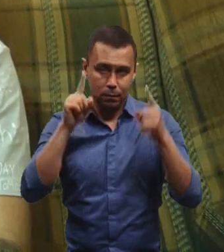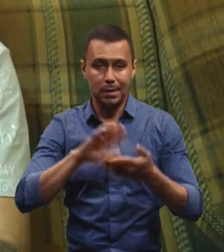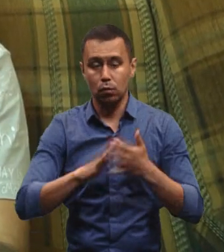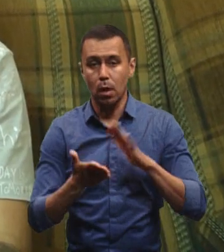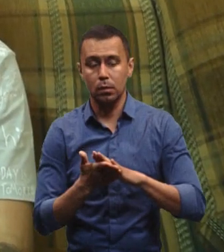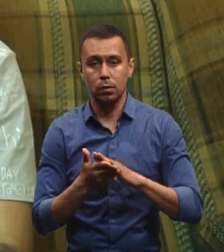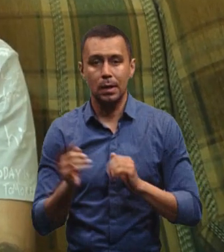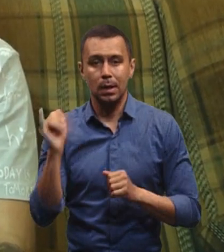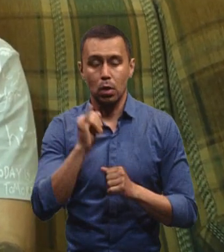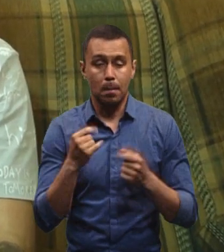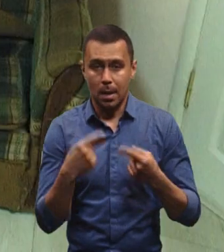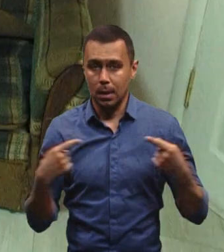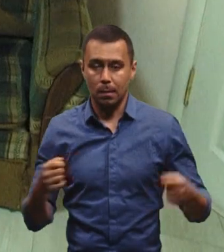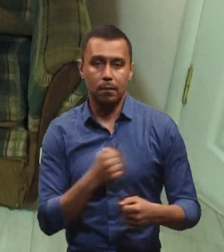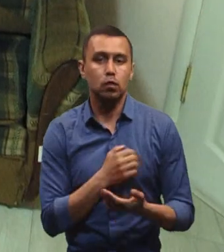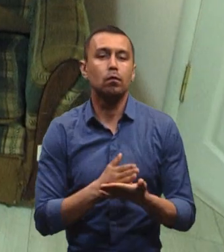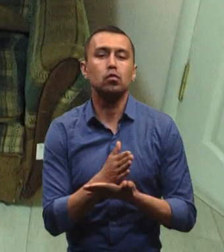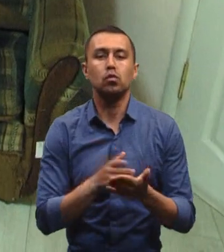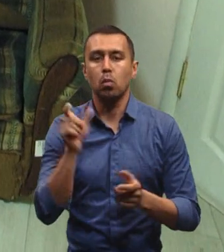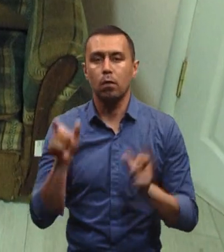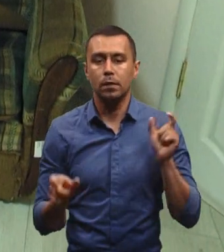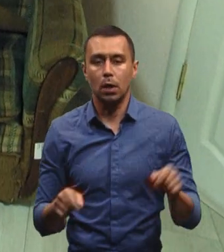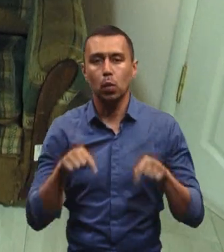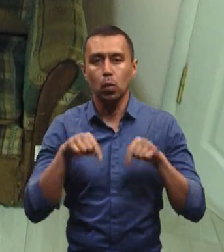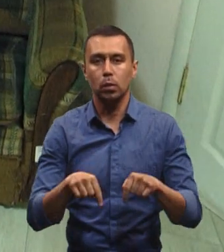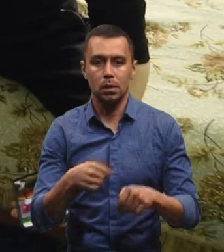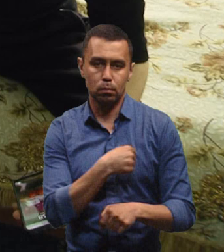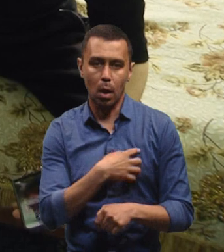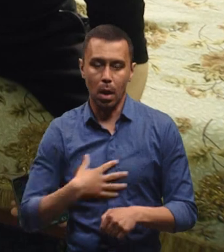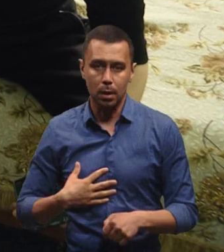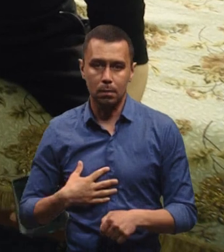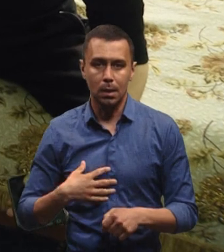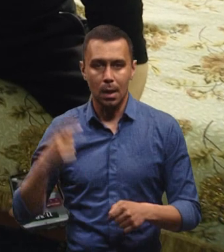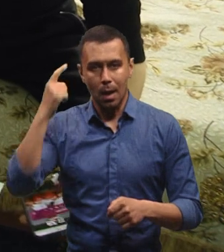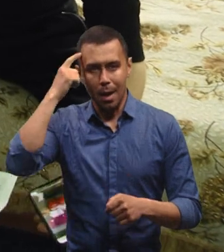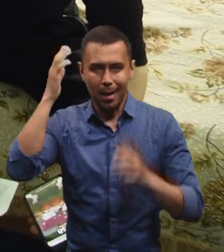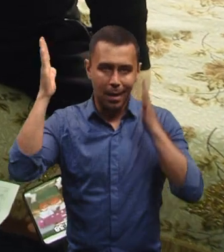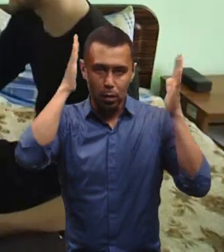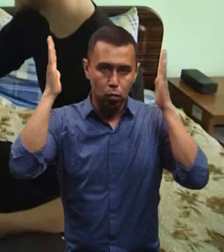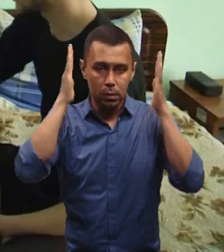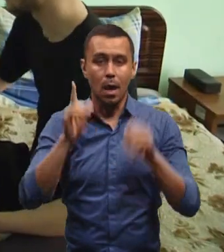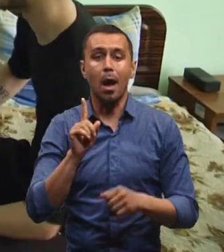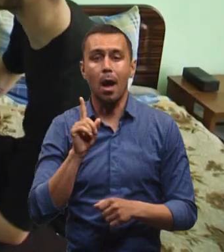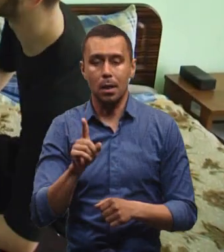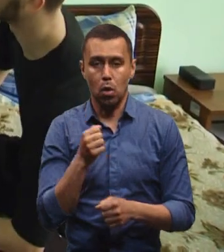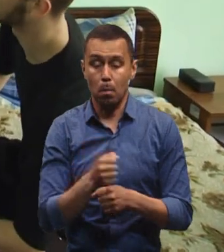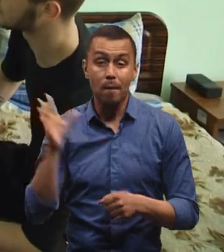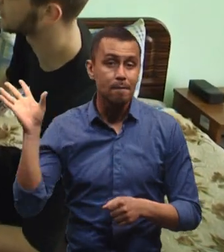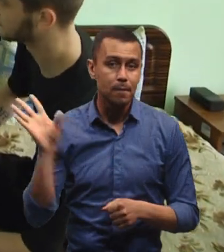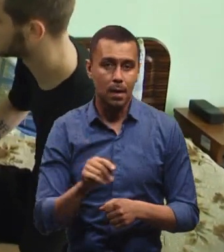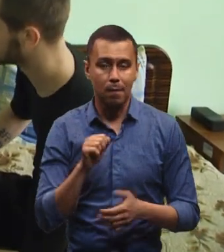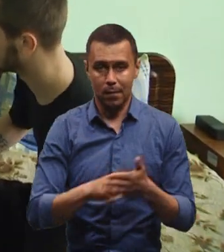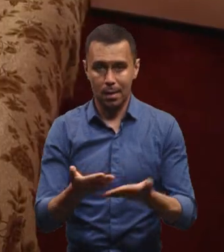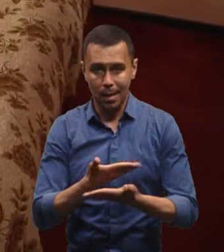З історіями різними, військовослужбовці тут і з пораненнями, і з контузіями, але робимо все від